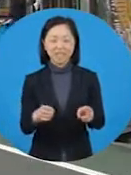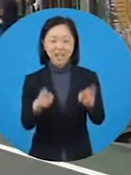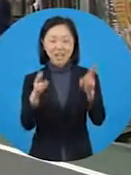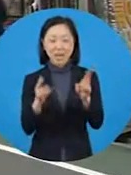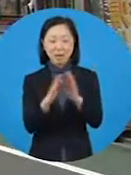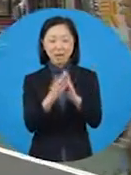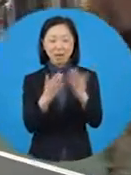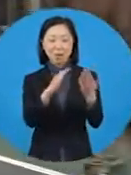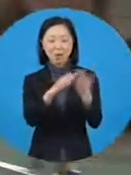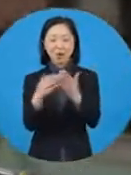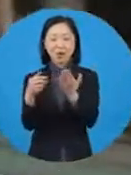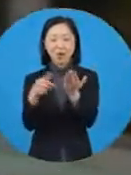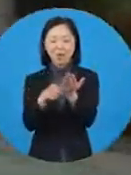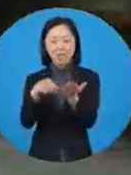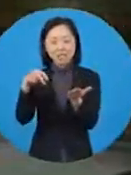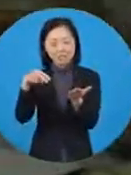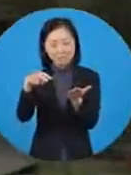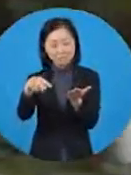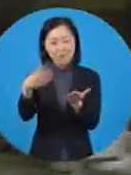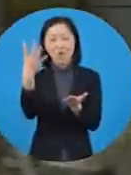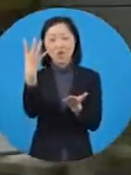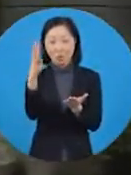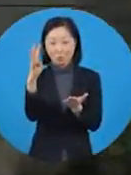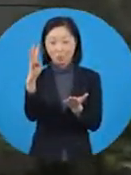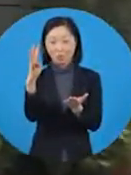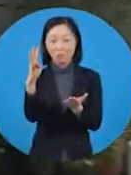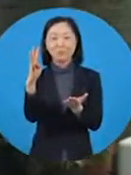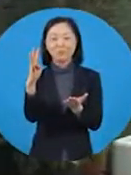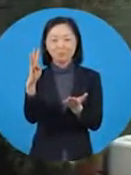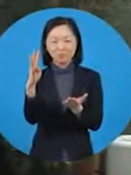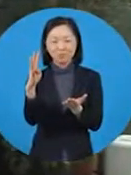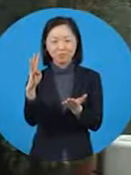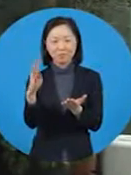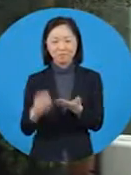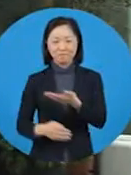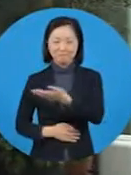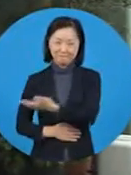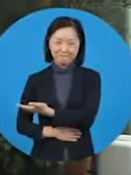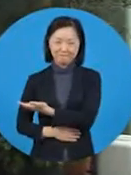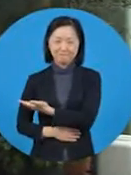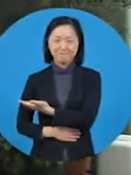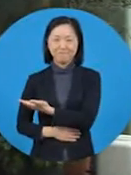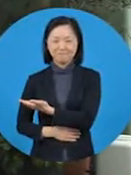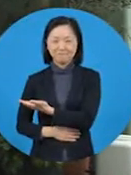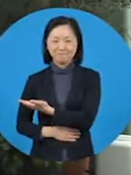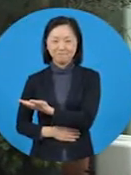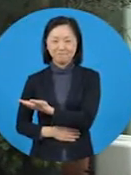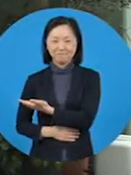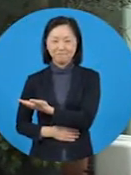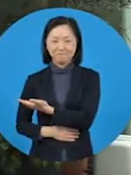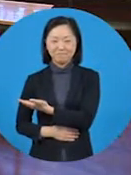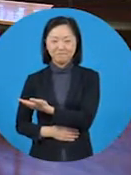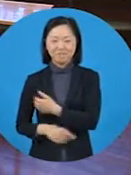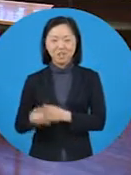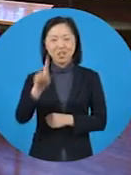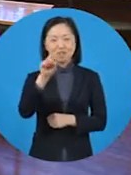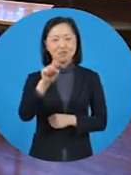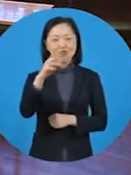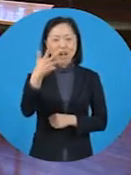続いては板橋本町駅徒歩4分、旧中山道沿いにある飯どころ斉藤